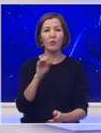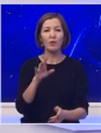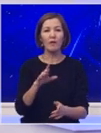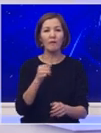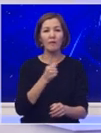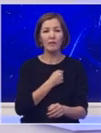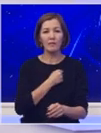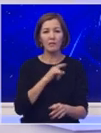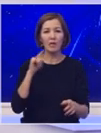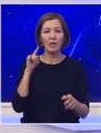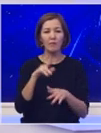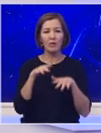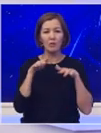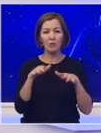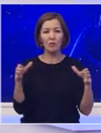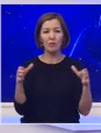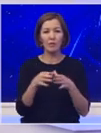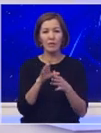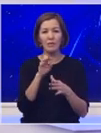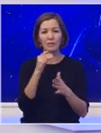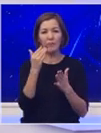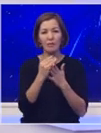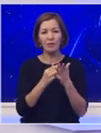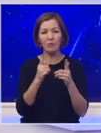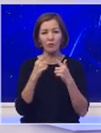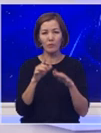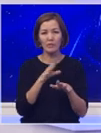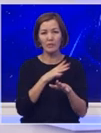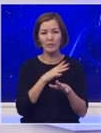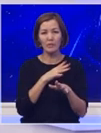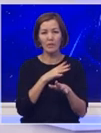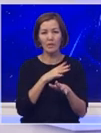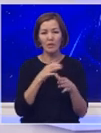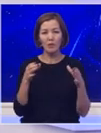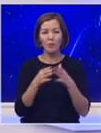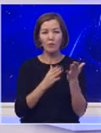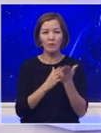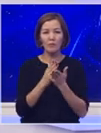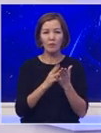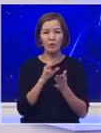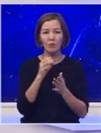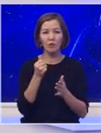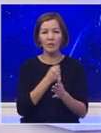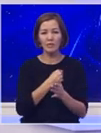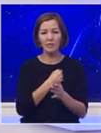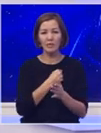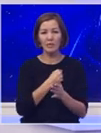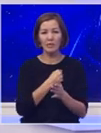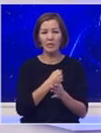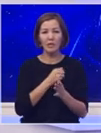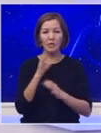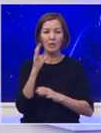Қонаев гарнизонның әуе шабулдау бригадасы сапар бағдарламасын ұйымдастыртуған бөлім қызметкерлері мен құрлық әскерлері